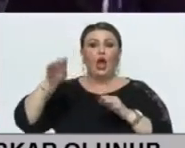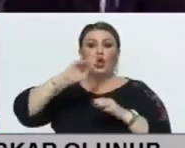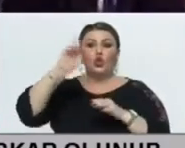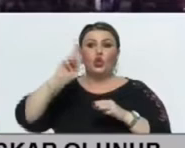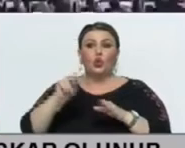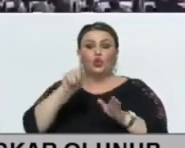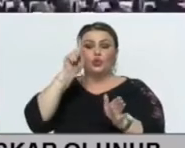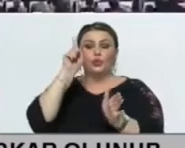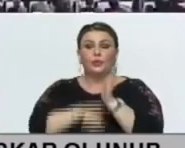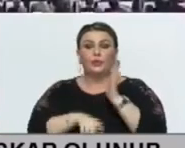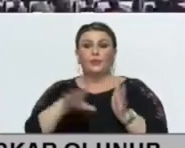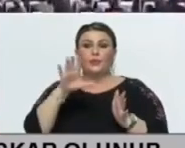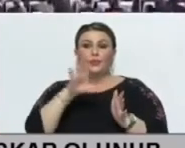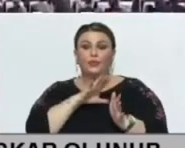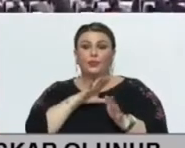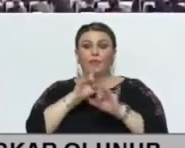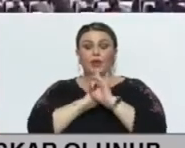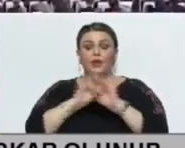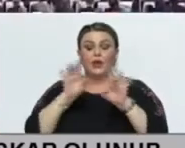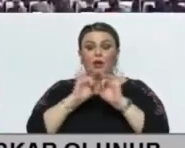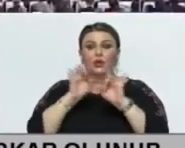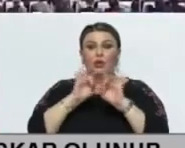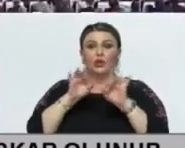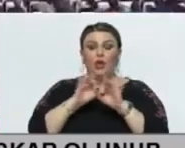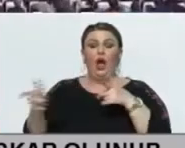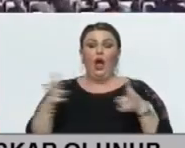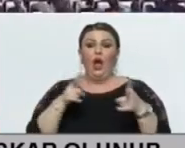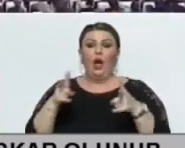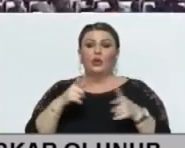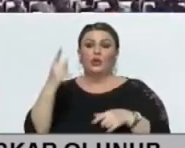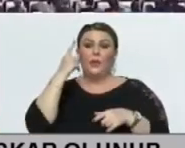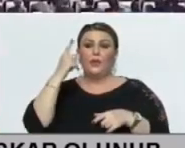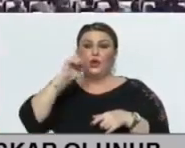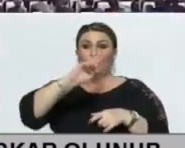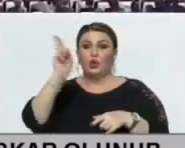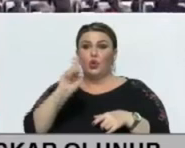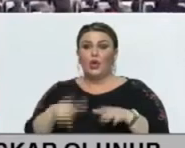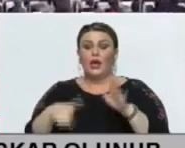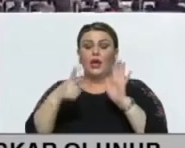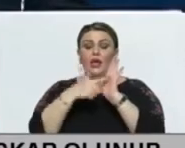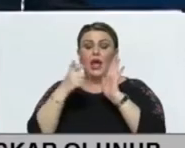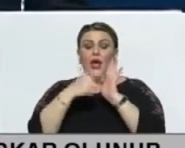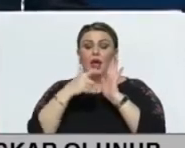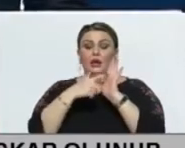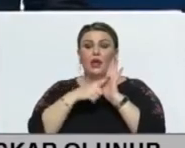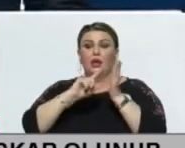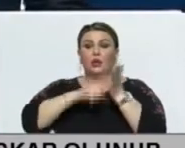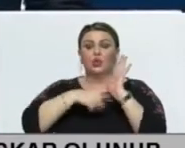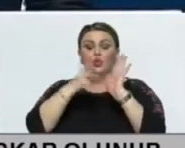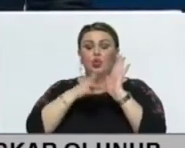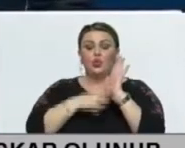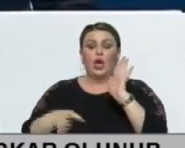nisbətdə ucuzlaşmasından da danışdı. Qeyd edim ki, hazırda 1 dollar